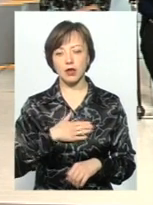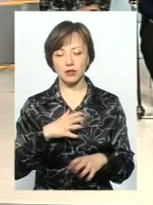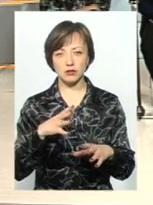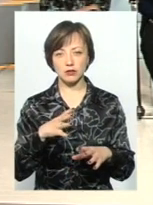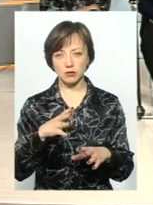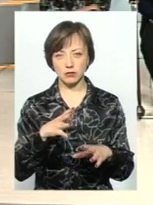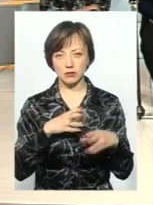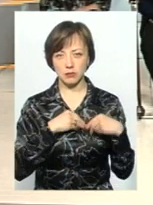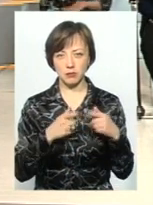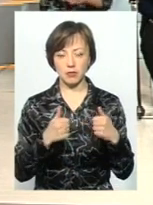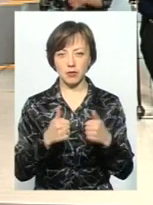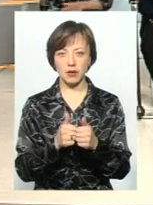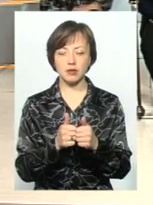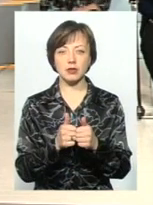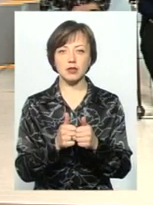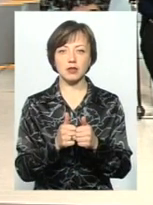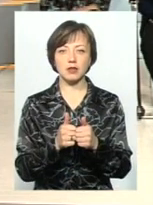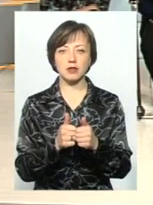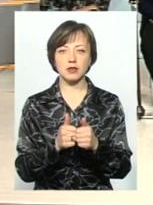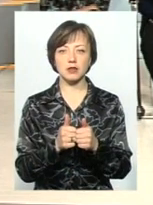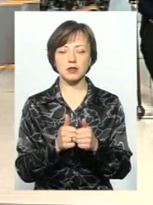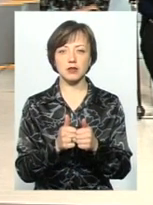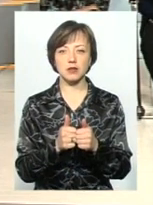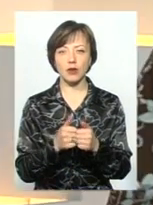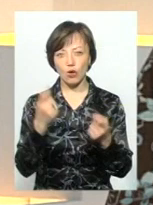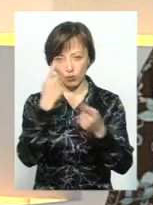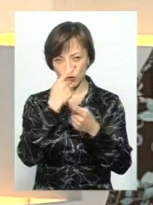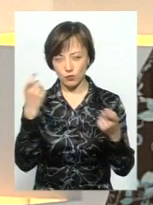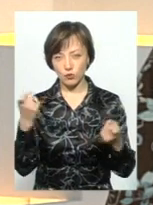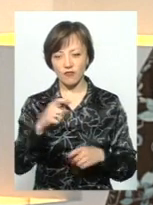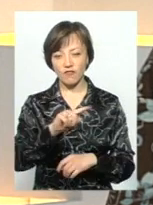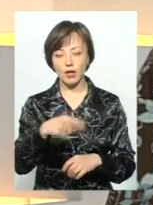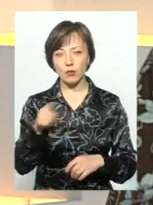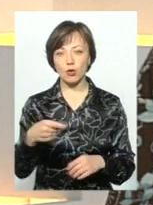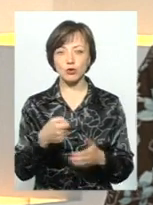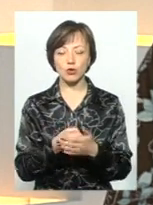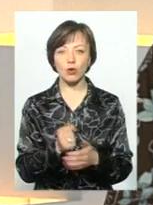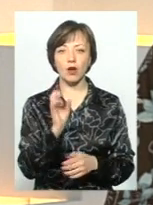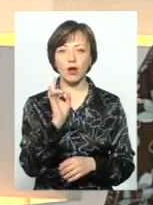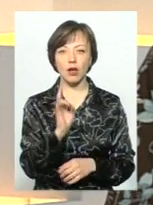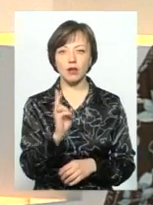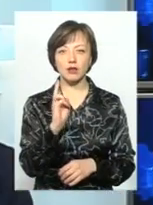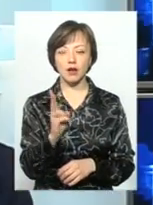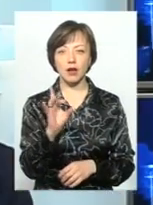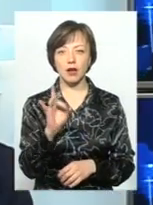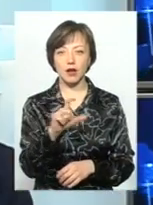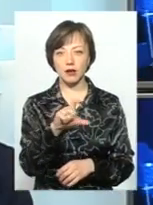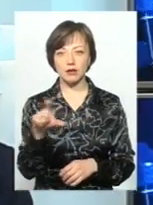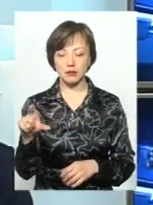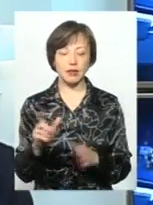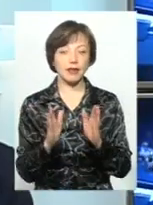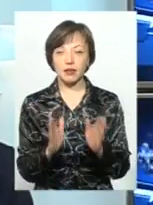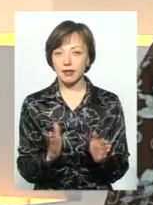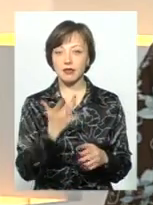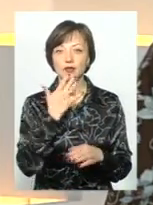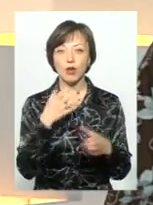однопартійці Андрій Іллєнко безпосередньо сам сьогодні озвучував вимоги до НКР. Так? Ну, пані, там не тільки Андрій Іллєнко озвучував. Не тільки,